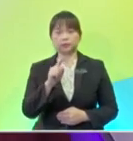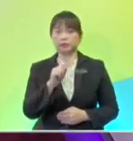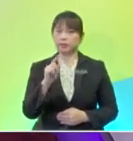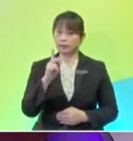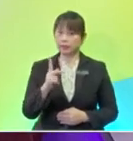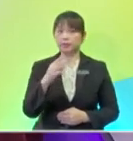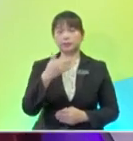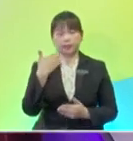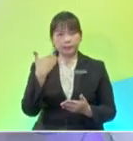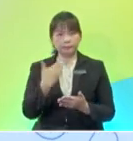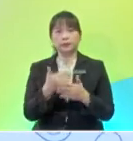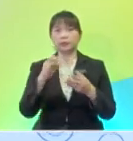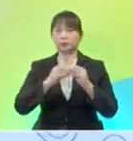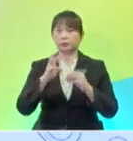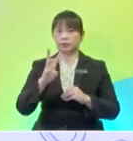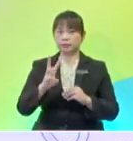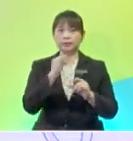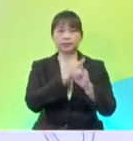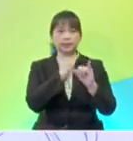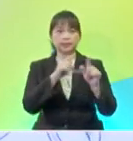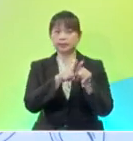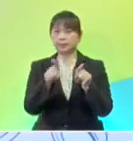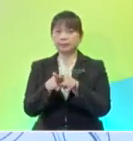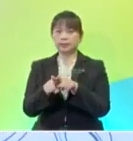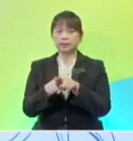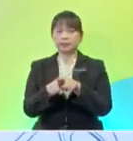itu sampai numbuhin enam saat membaca sebelumnya